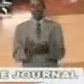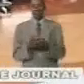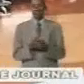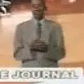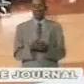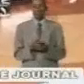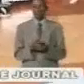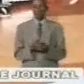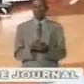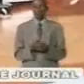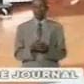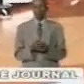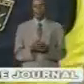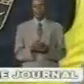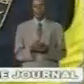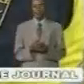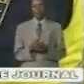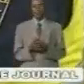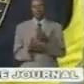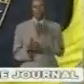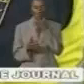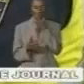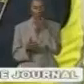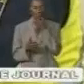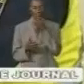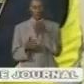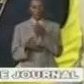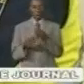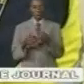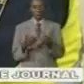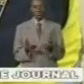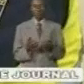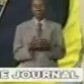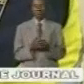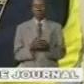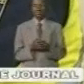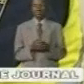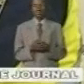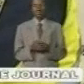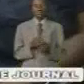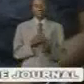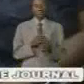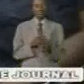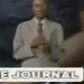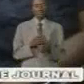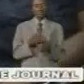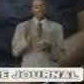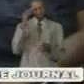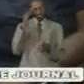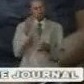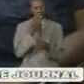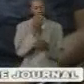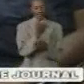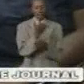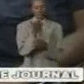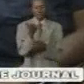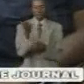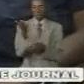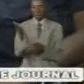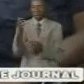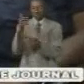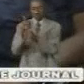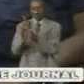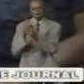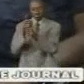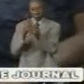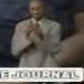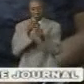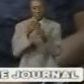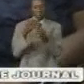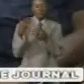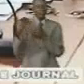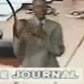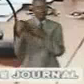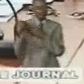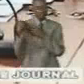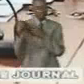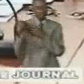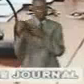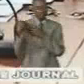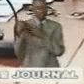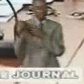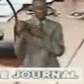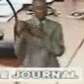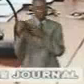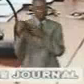hasard. Il a par la même occasion invité chaque responsable à faire preuve de professionnalisme. Nous pouvons rassurer la